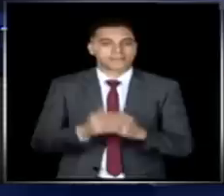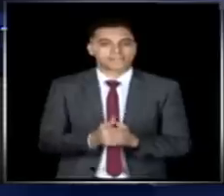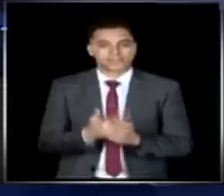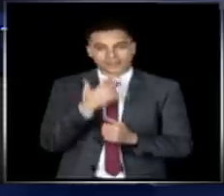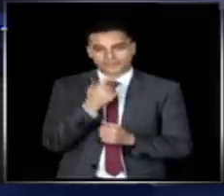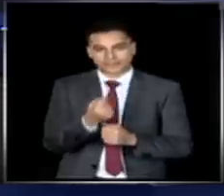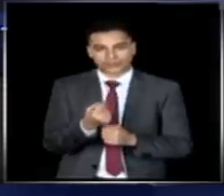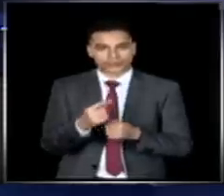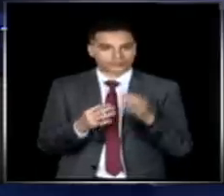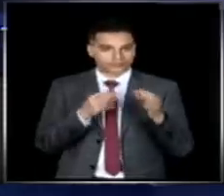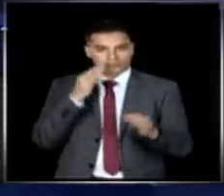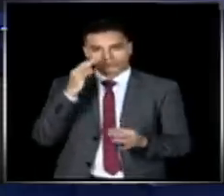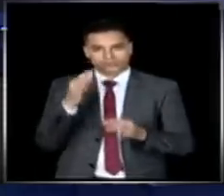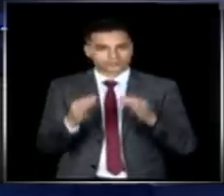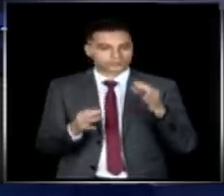خمس ثواني.